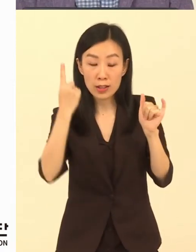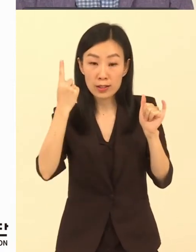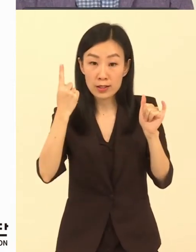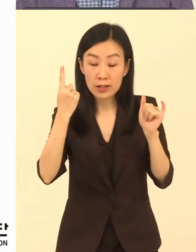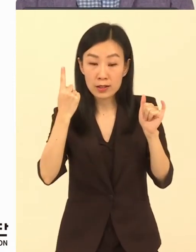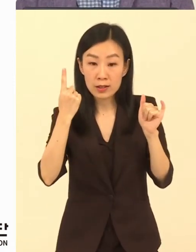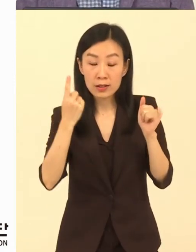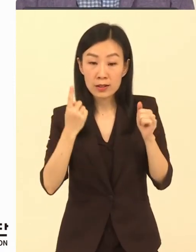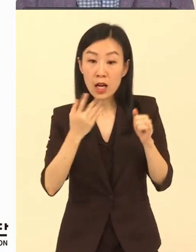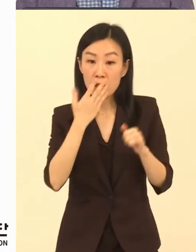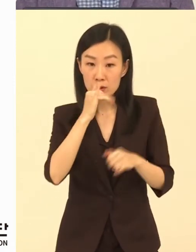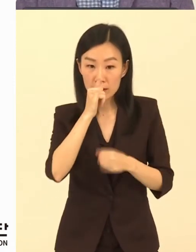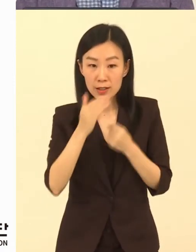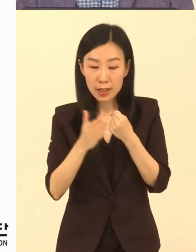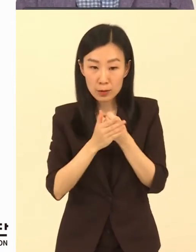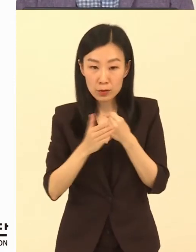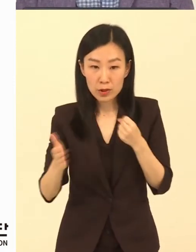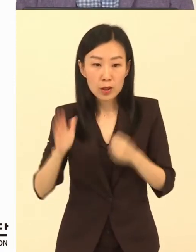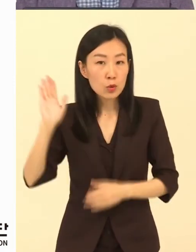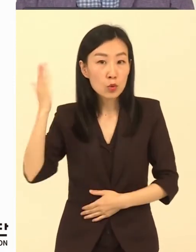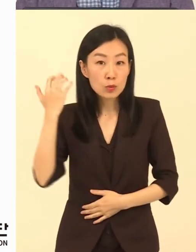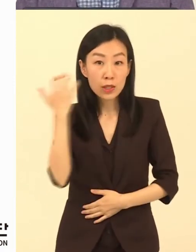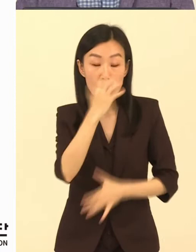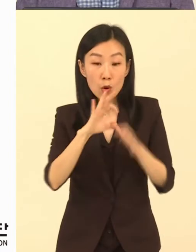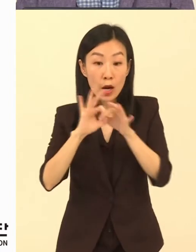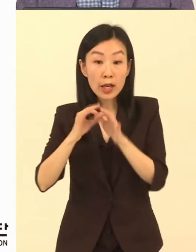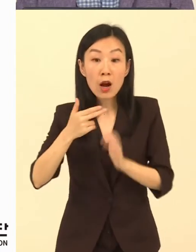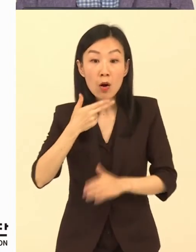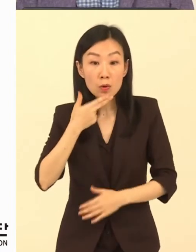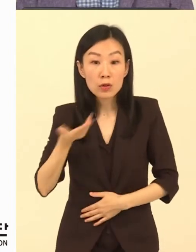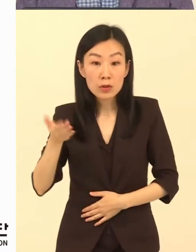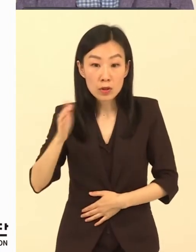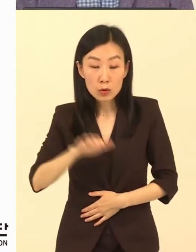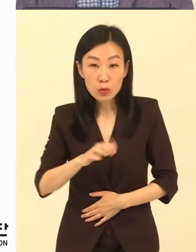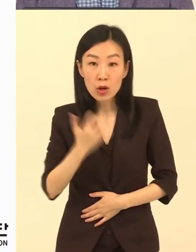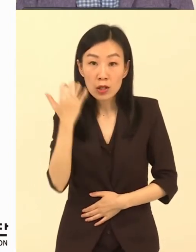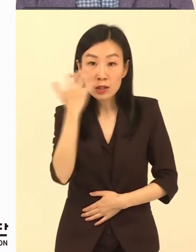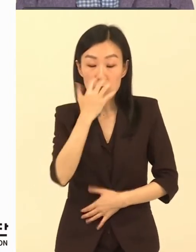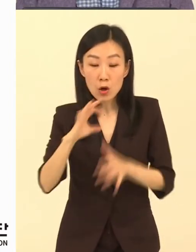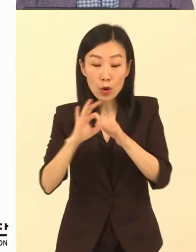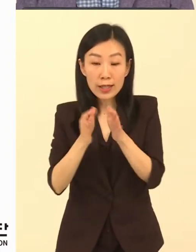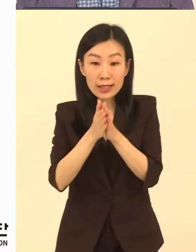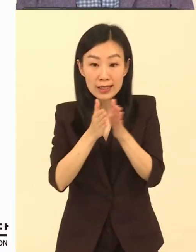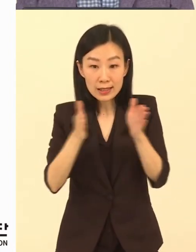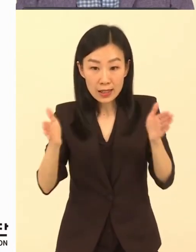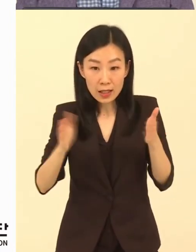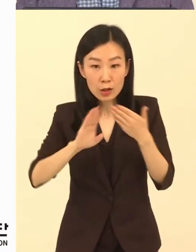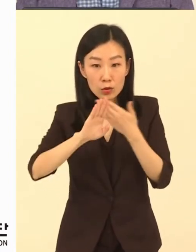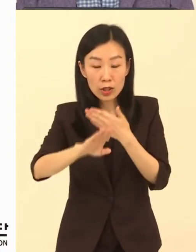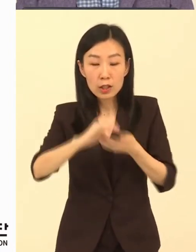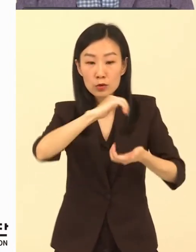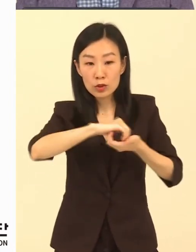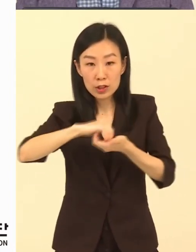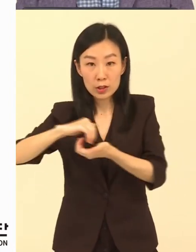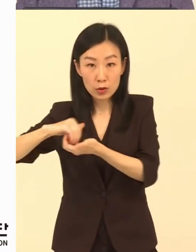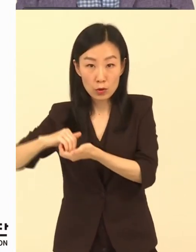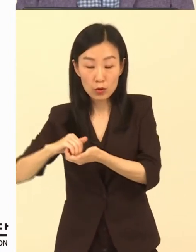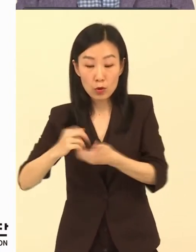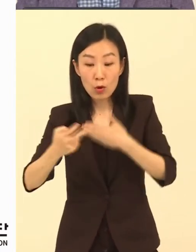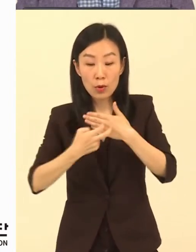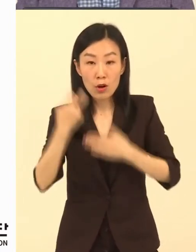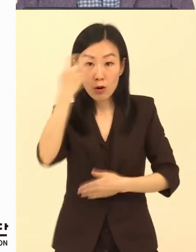성관계가 없어도 성생활을 시작한 후에는 규칙적인 검진을 받는 것이 매우 중요합니다.